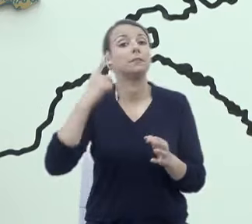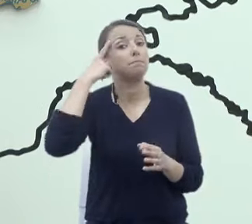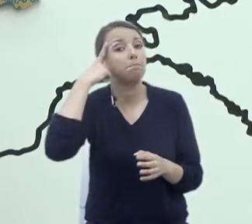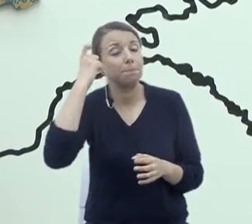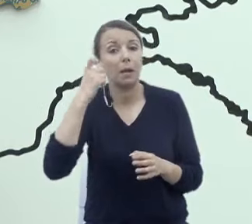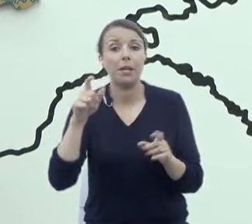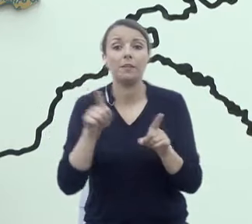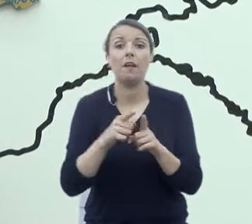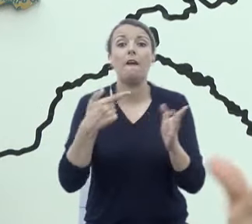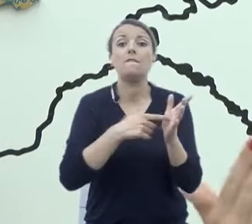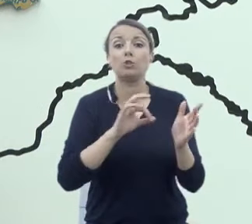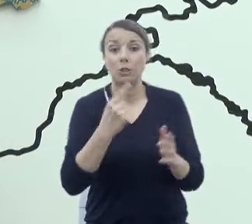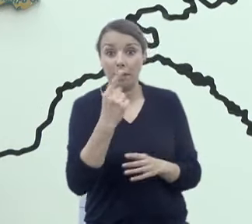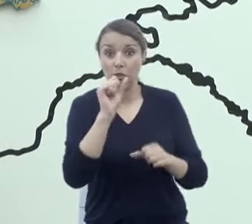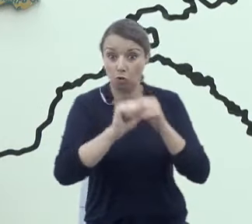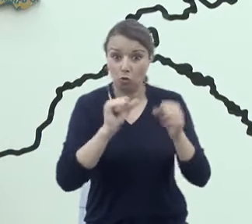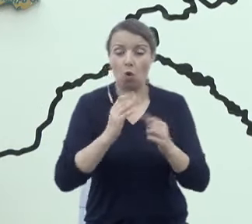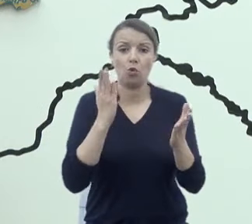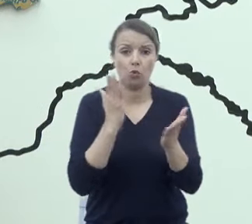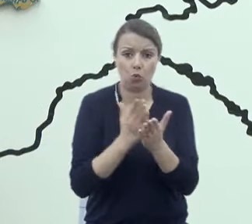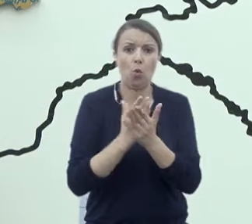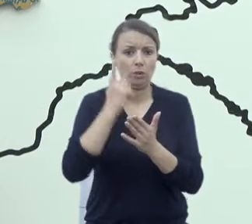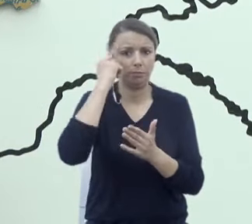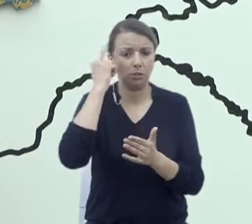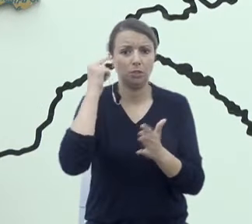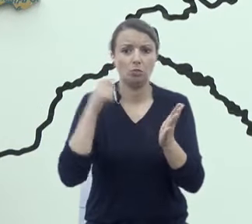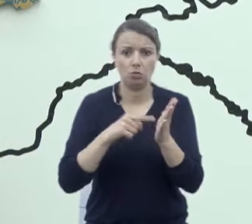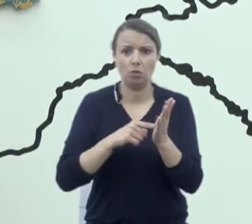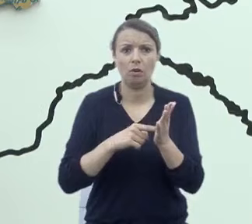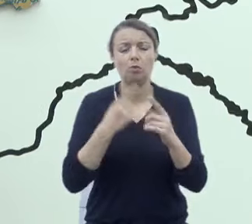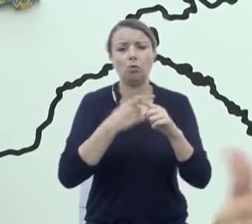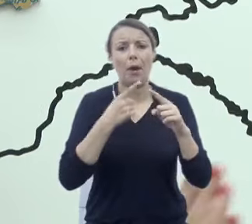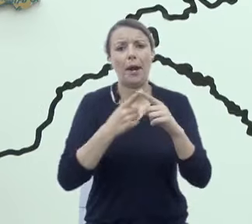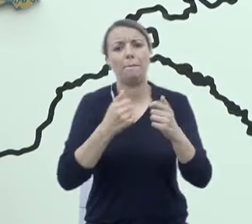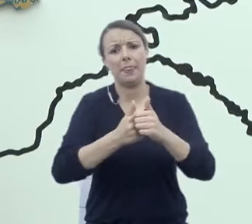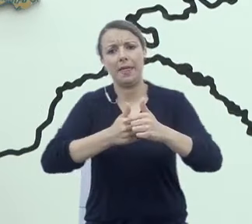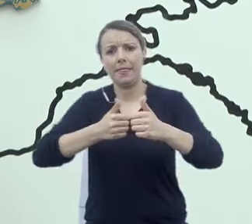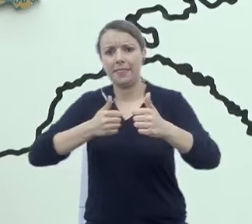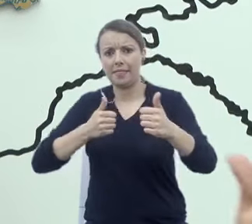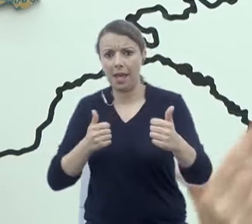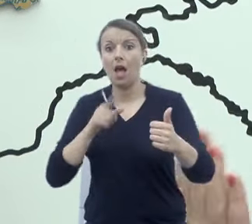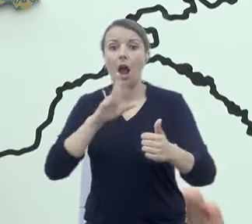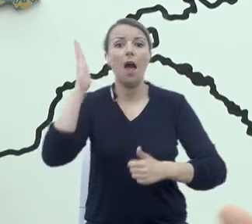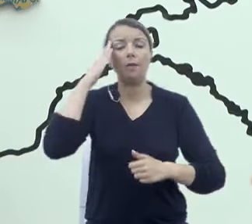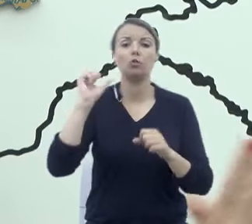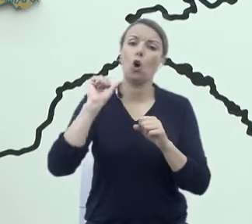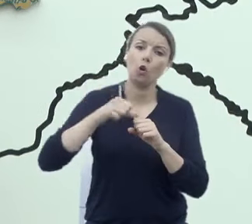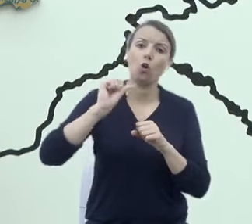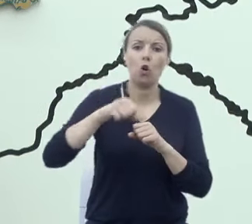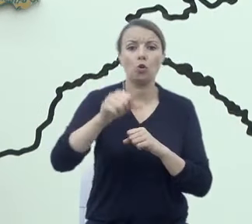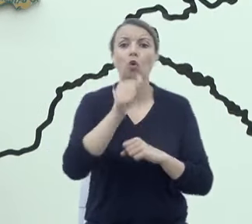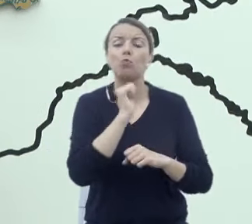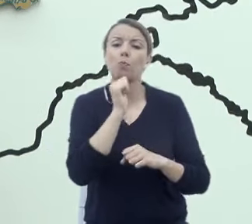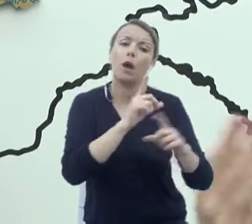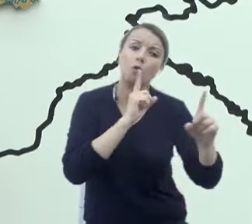i 2001 roku stają się już, jak gdyby, coraz bardziej oddalone. Wiem, że jednak co roku jakieś pewne próby dialogów